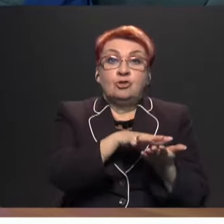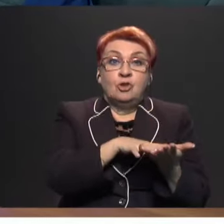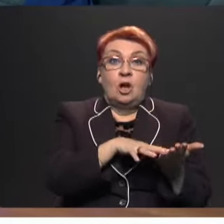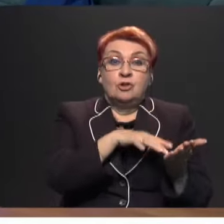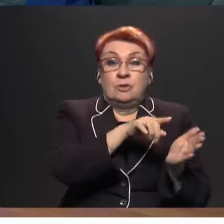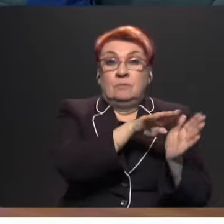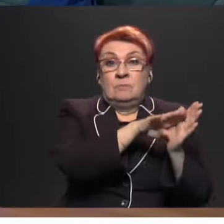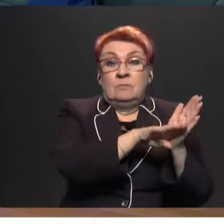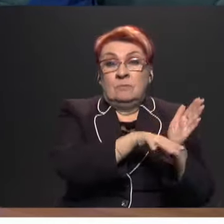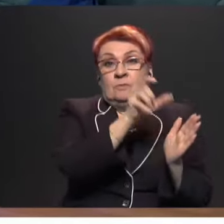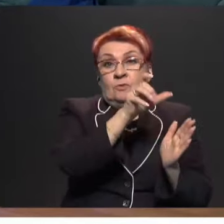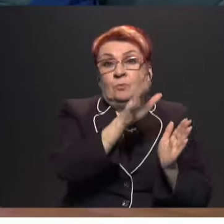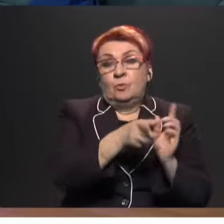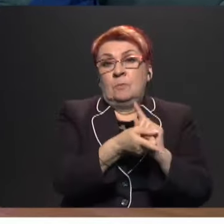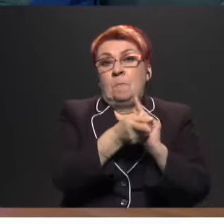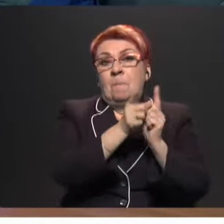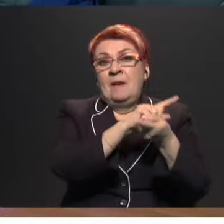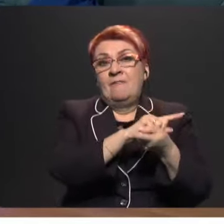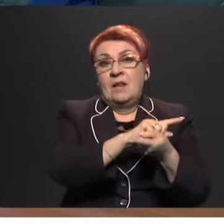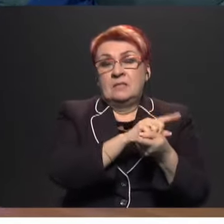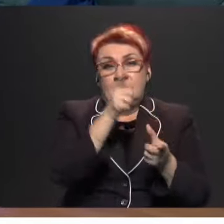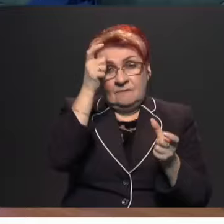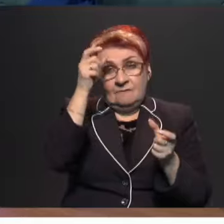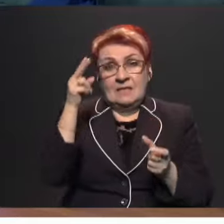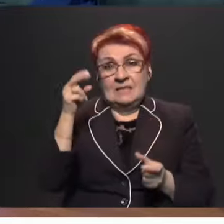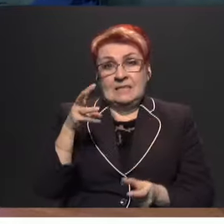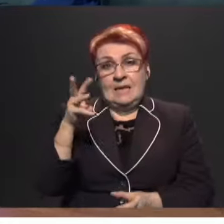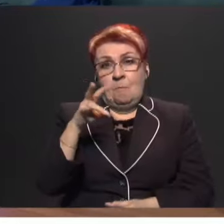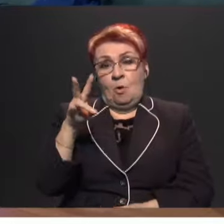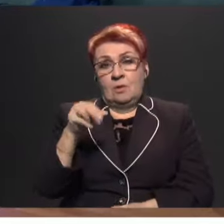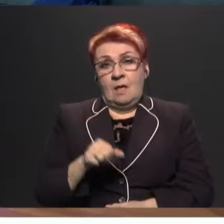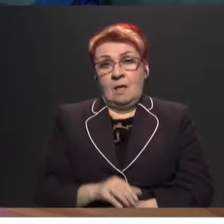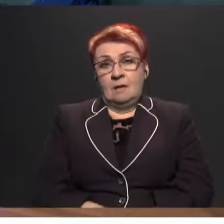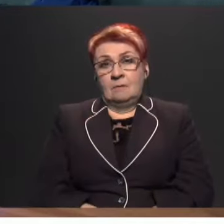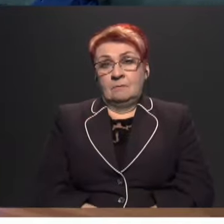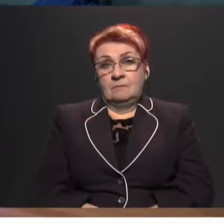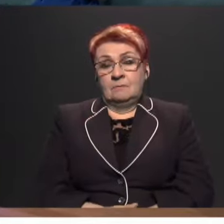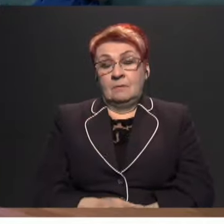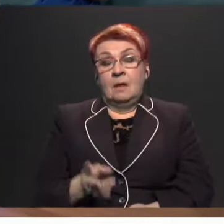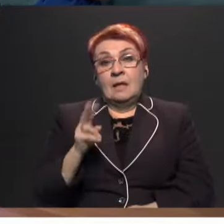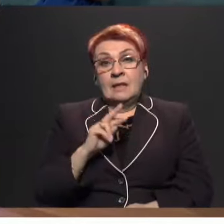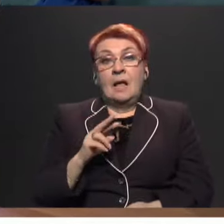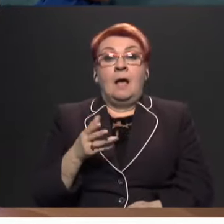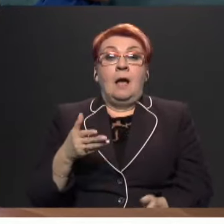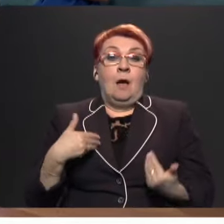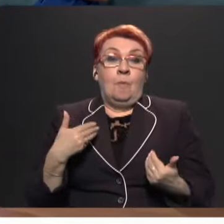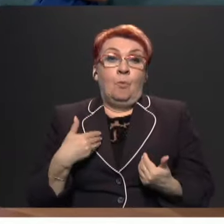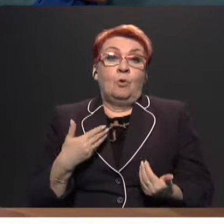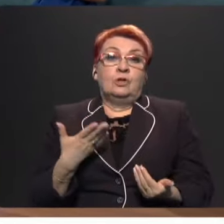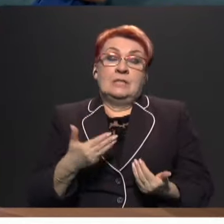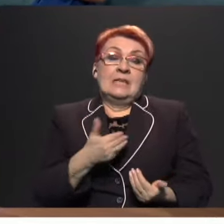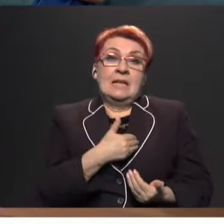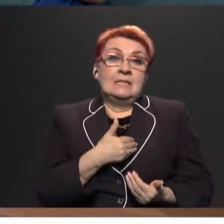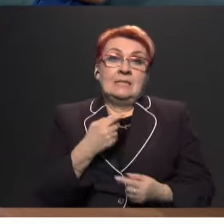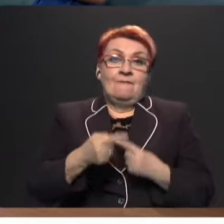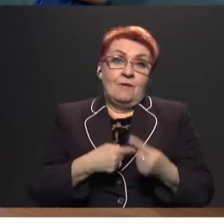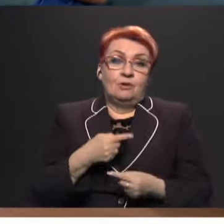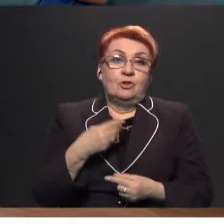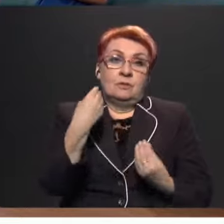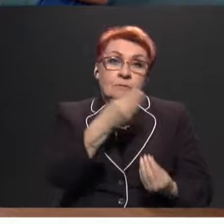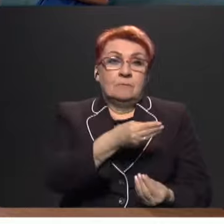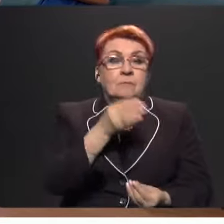то он просто превратится в демона. И для, если хотите, для пользы вечной, попускает тебя какую-то